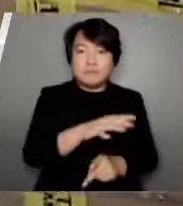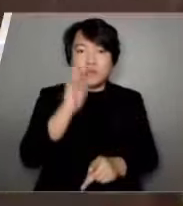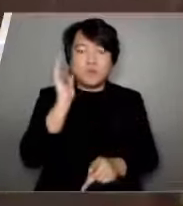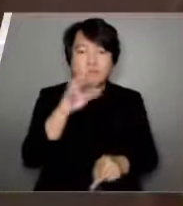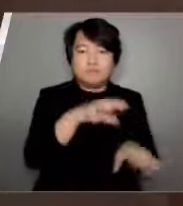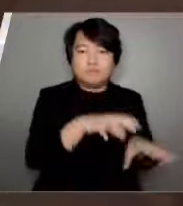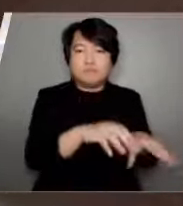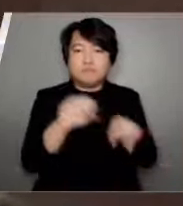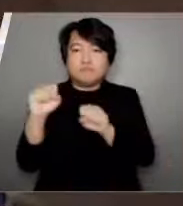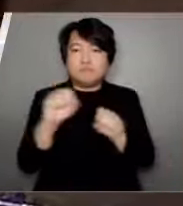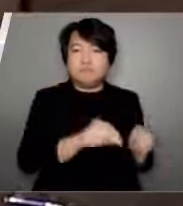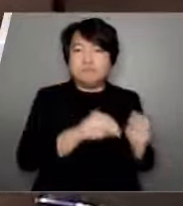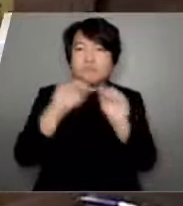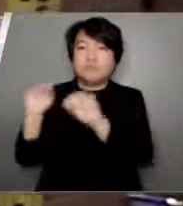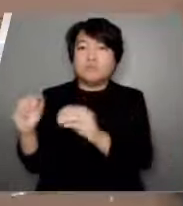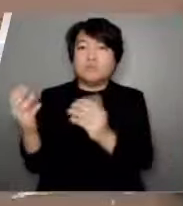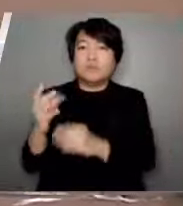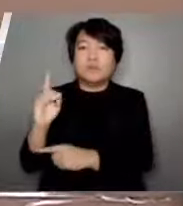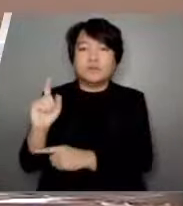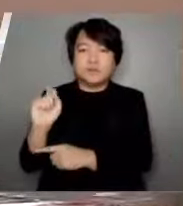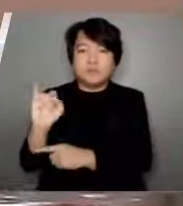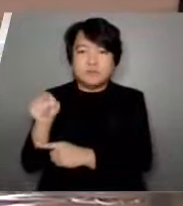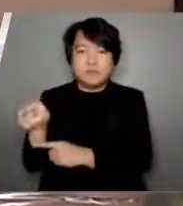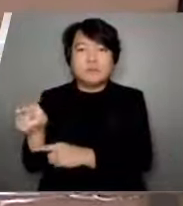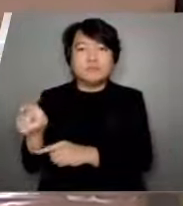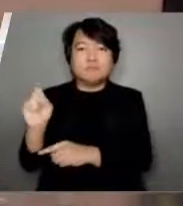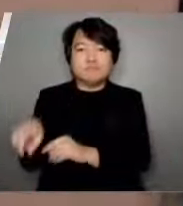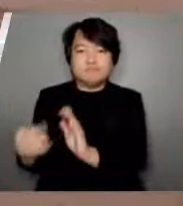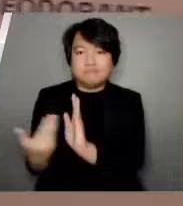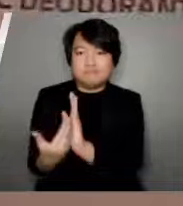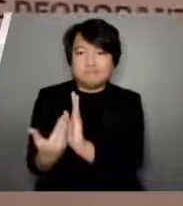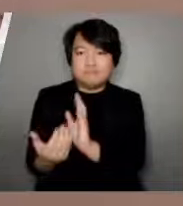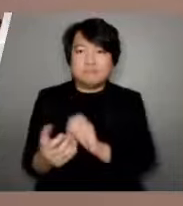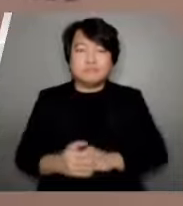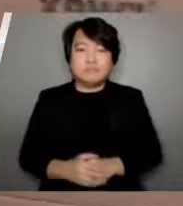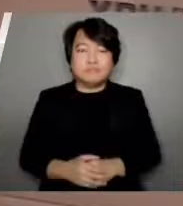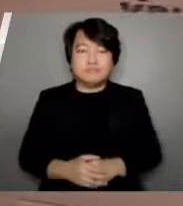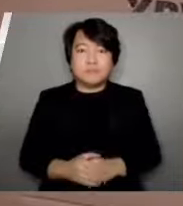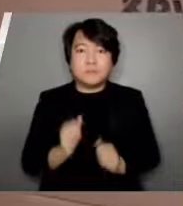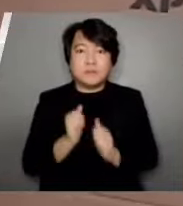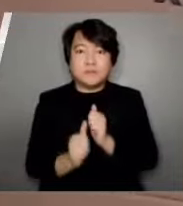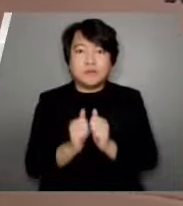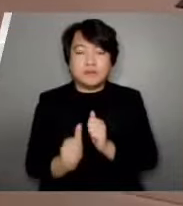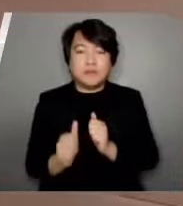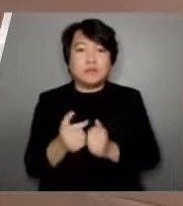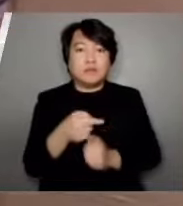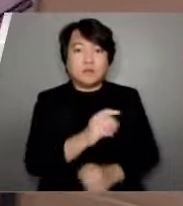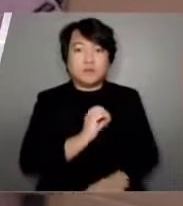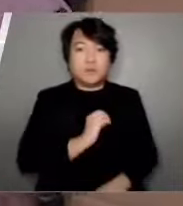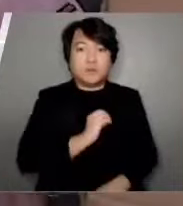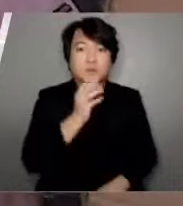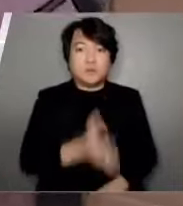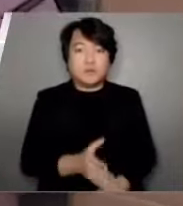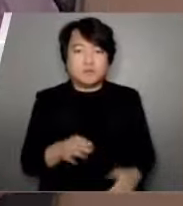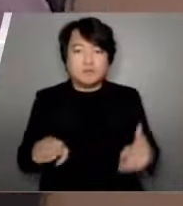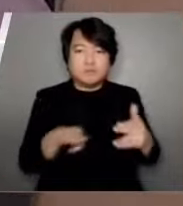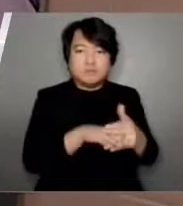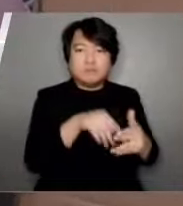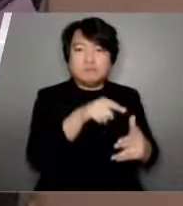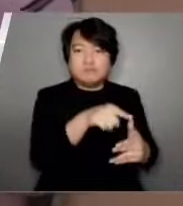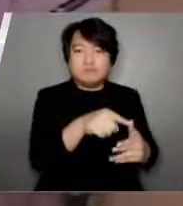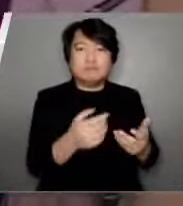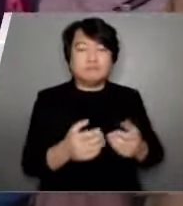ng DTI para gamiting ebidensya. Nag-issue ng violation ang ahensya sa may-ari o kinatawan ng warehouse. Maayos naman